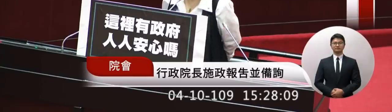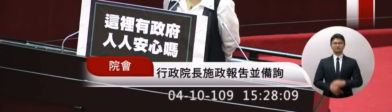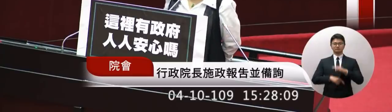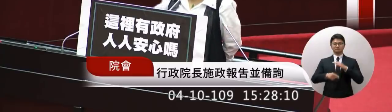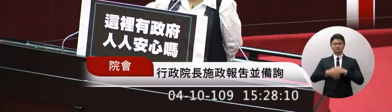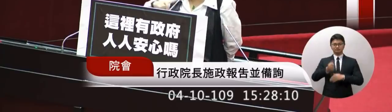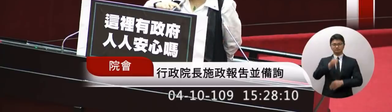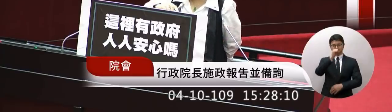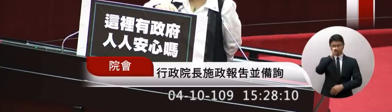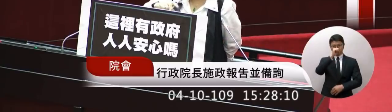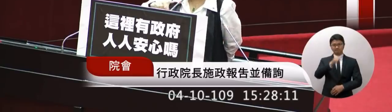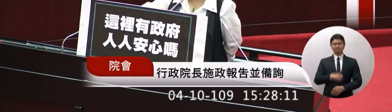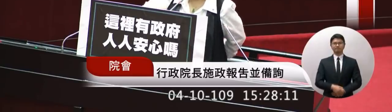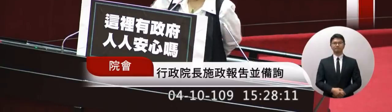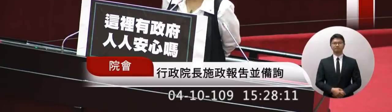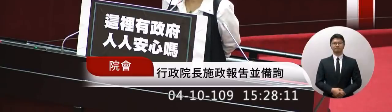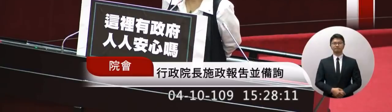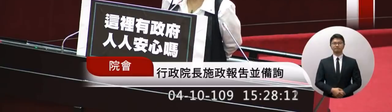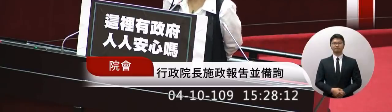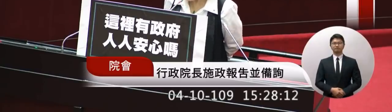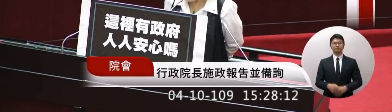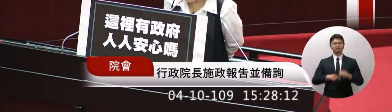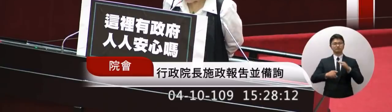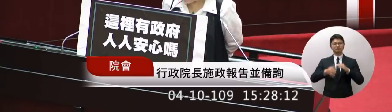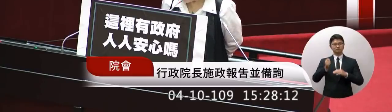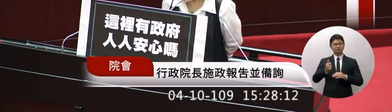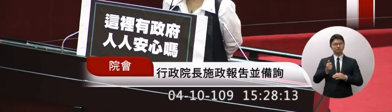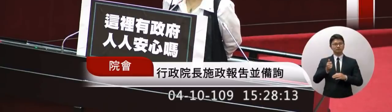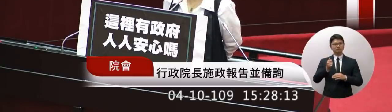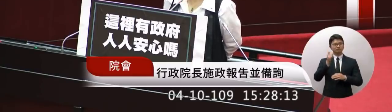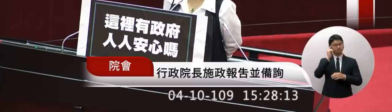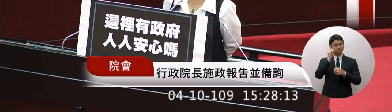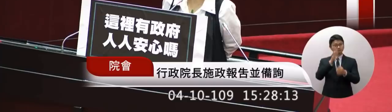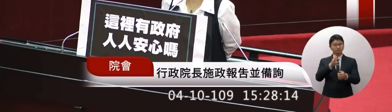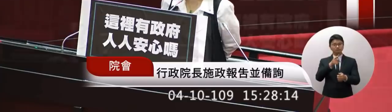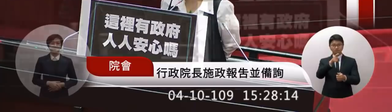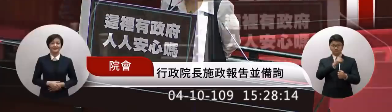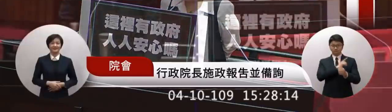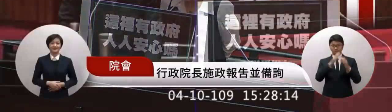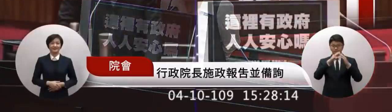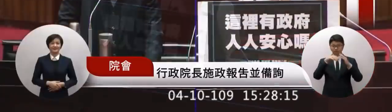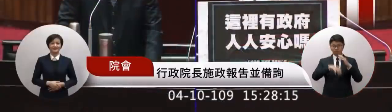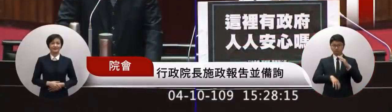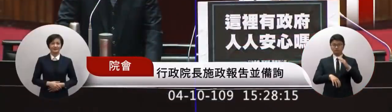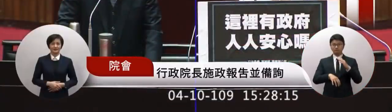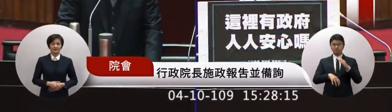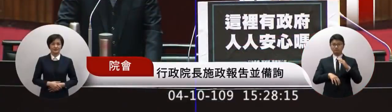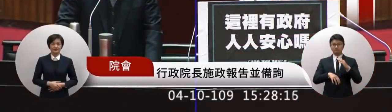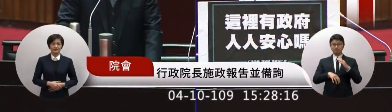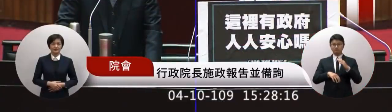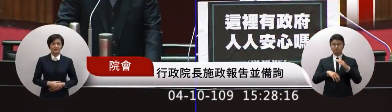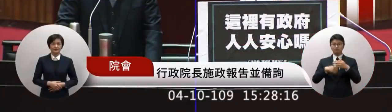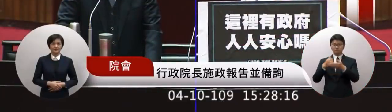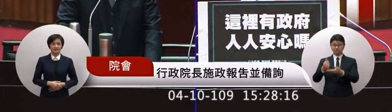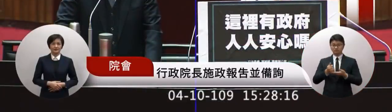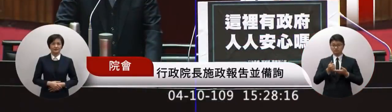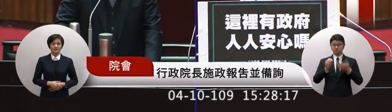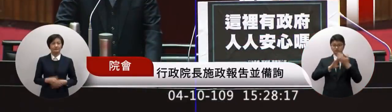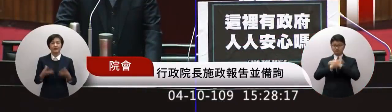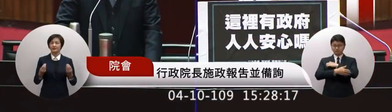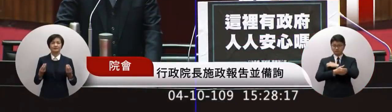院长好。 委员你好。 院长，请问您家里有没有请过外籍移工？ 没